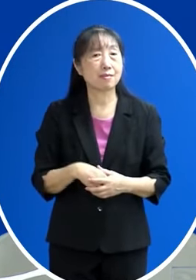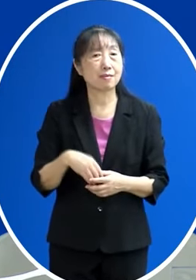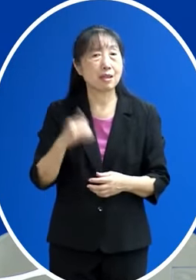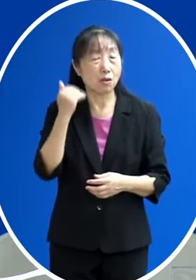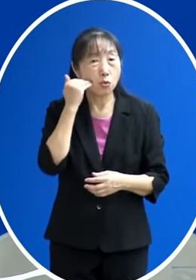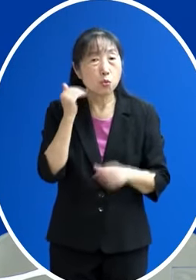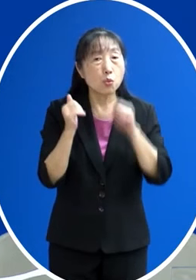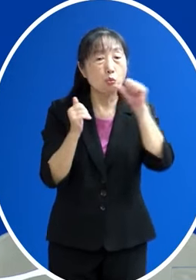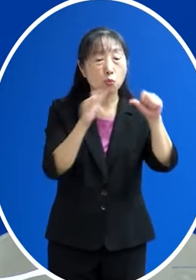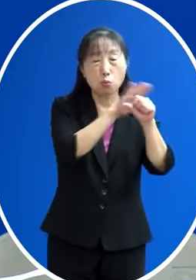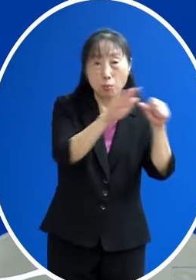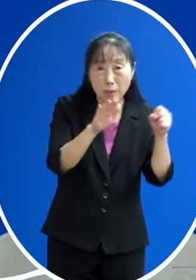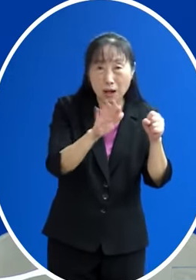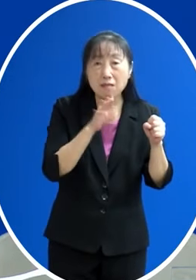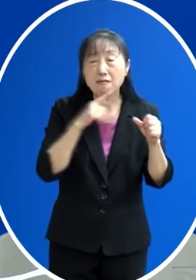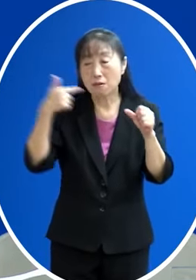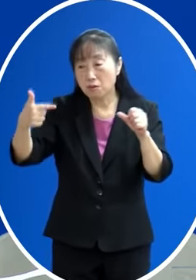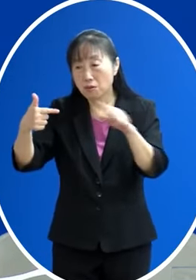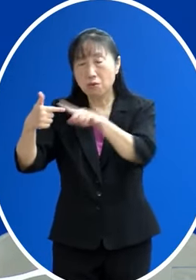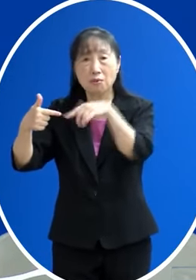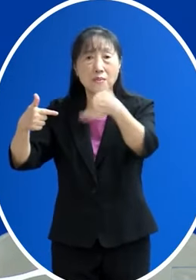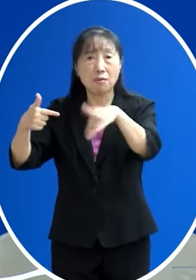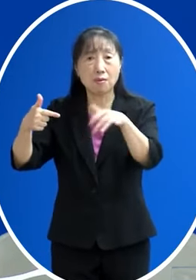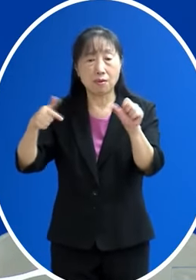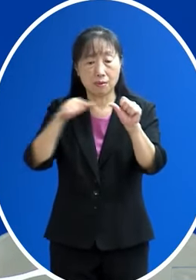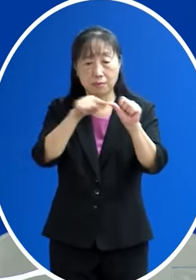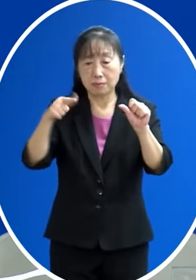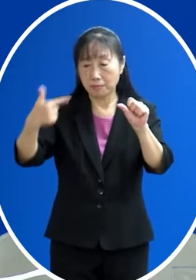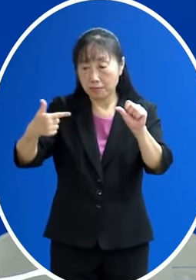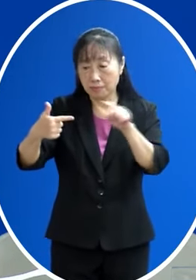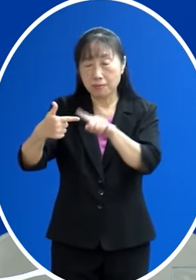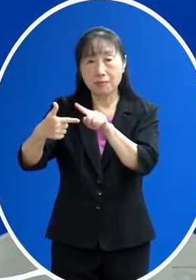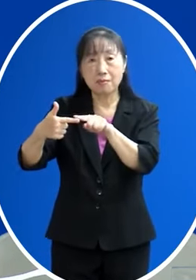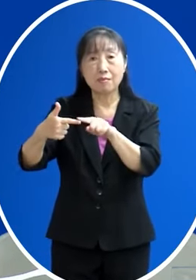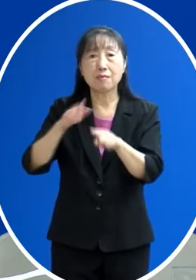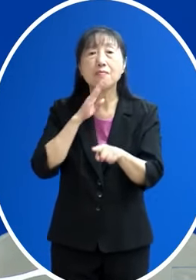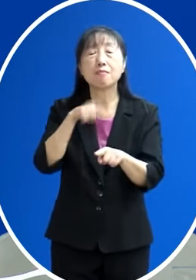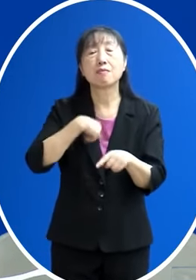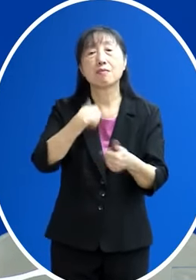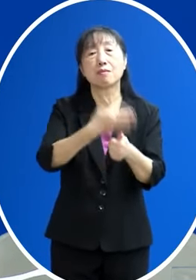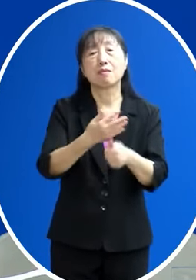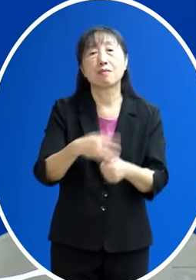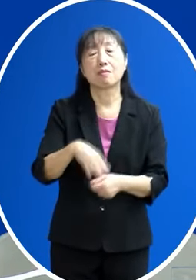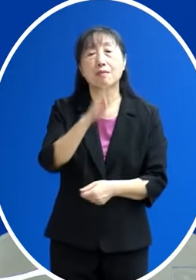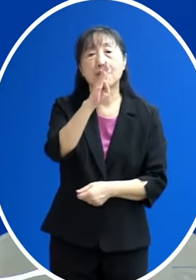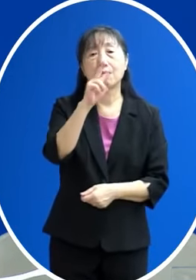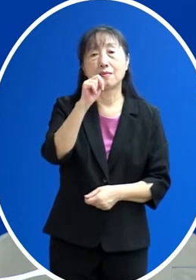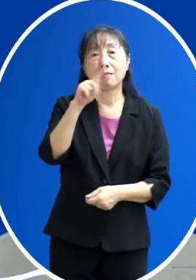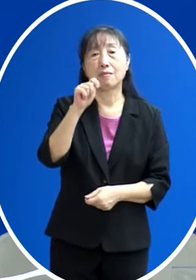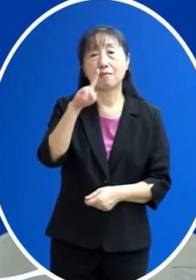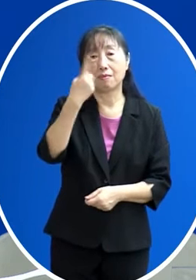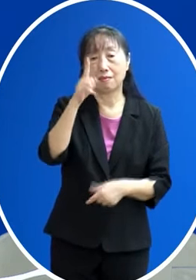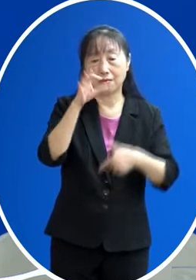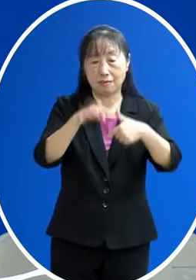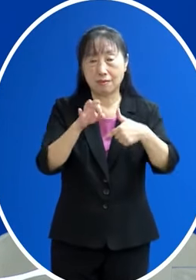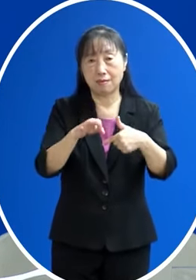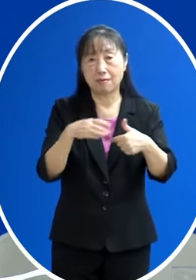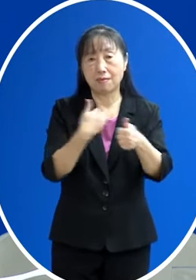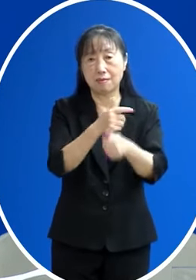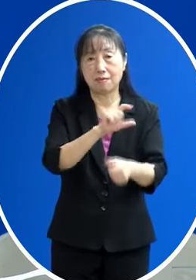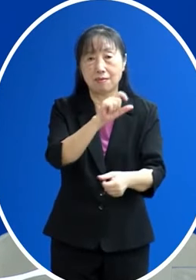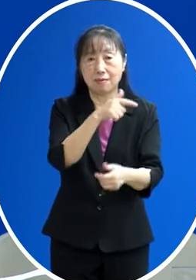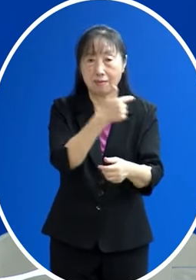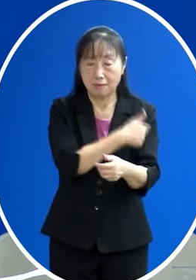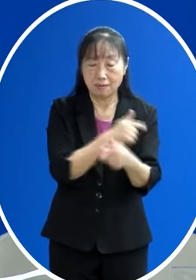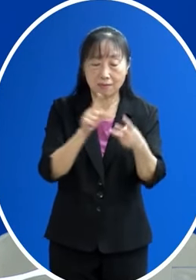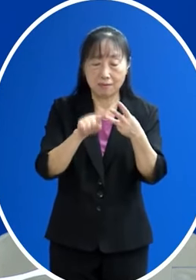量国内疫情趋缓，呼吸道传染病流行情形平稳，为兼顾防疫、经济及社会运作，维持防